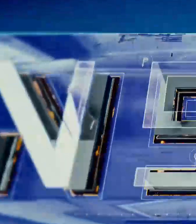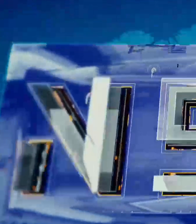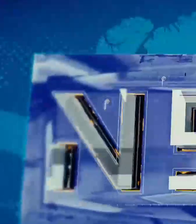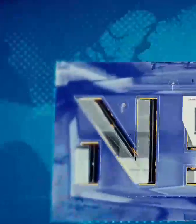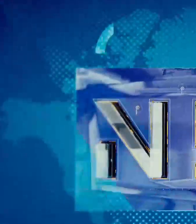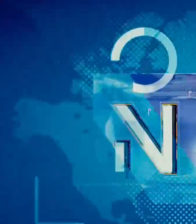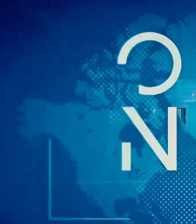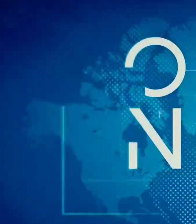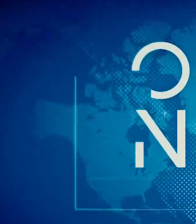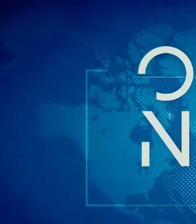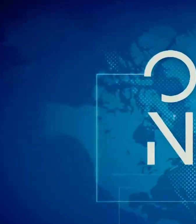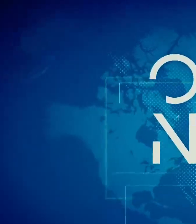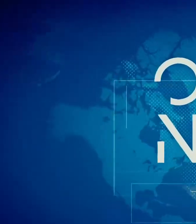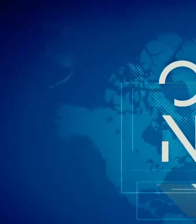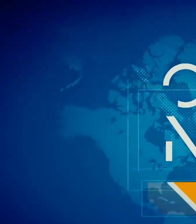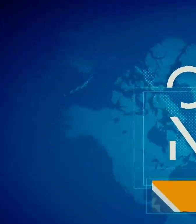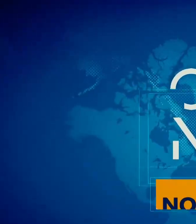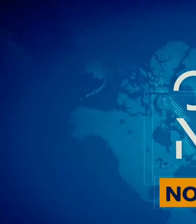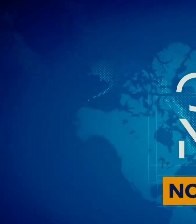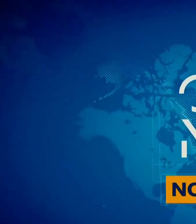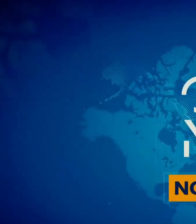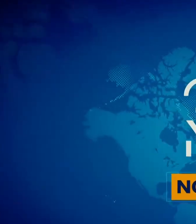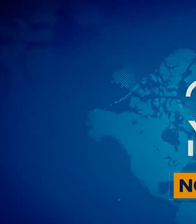Υπότιτλοι AUTHORWAVE